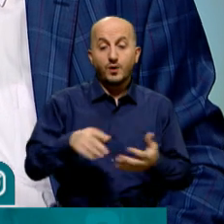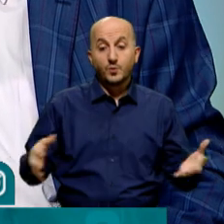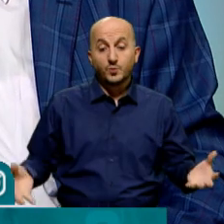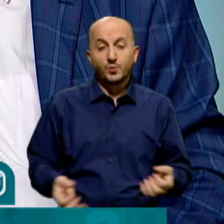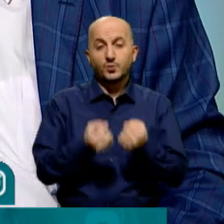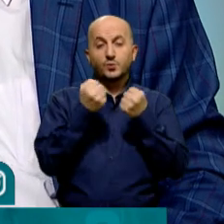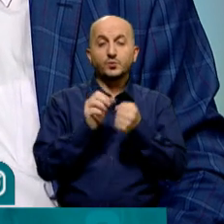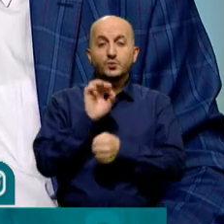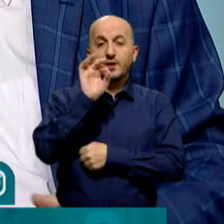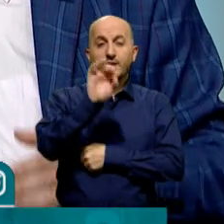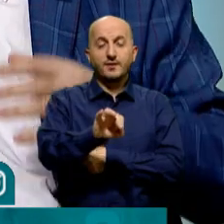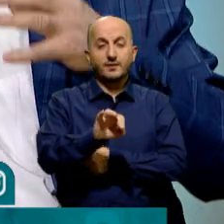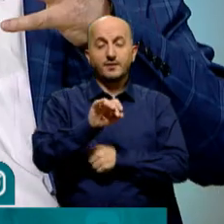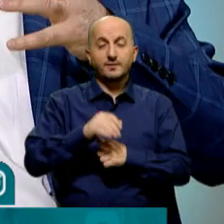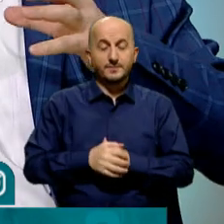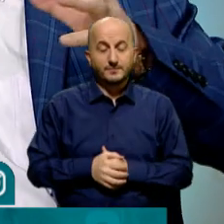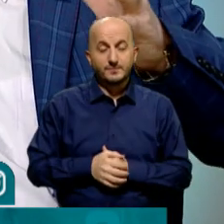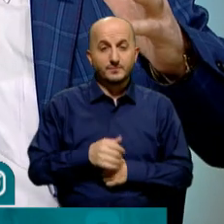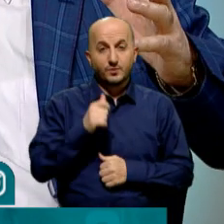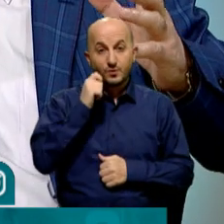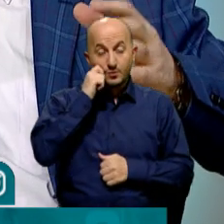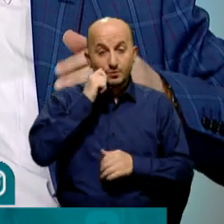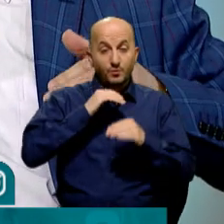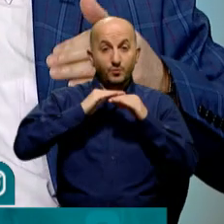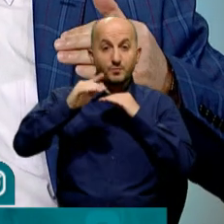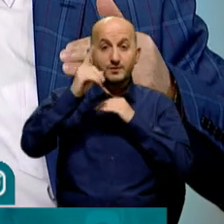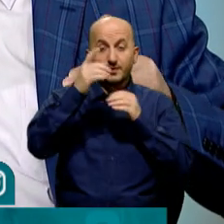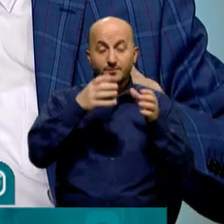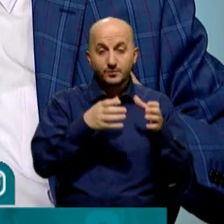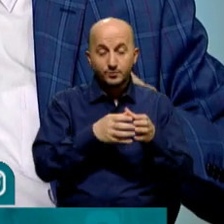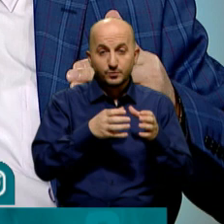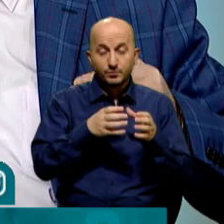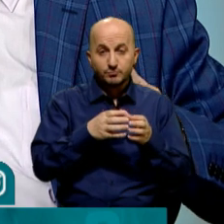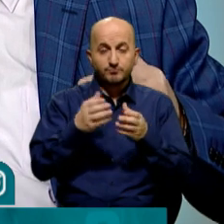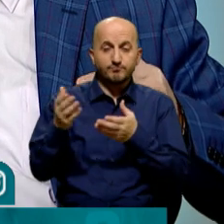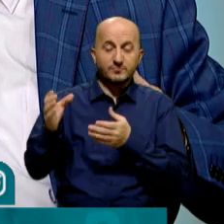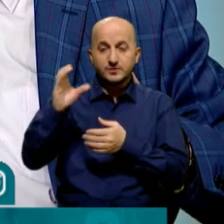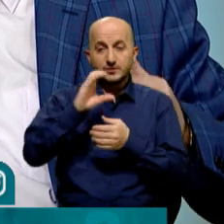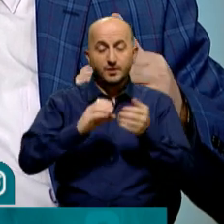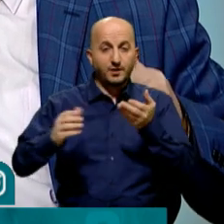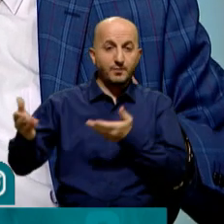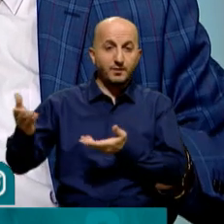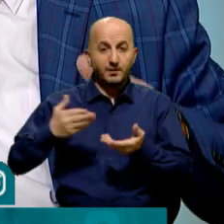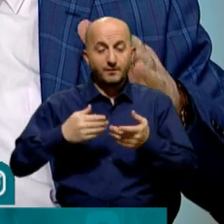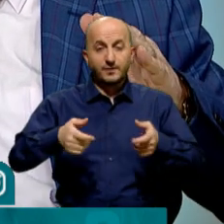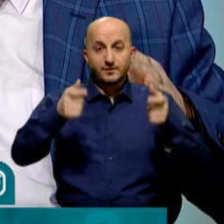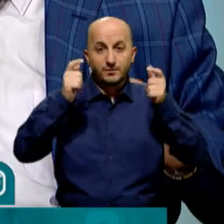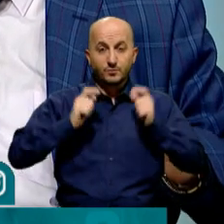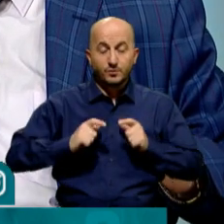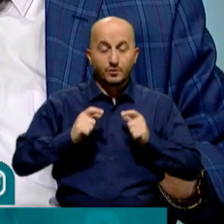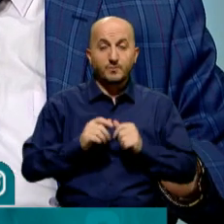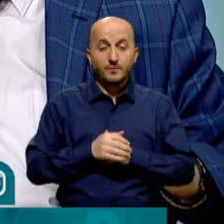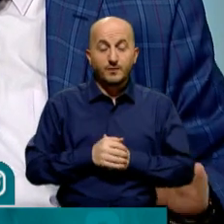kurtuluşa ererler diyor. Ümmetten bir grup davet, İslam'a davetle mükellef ve